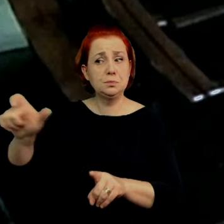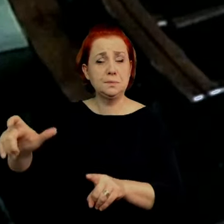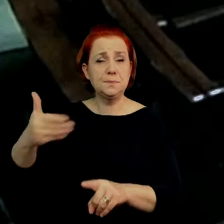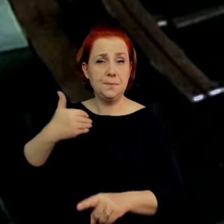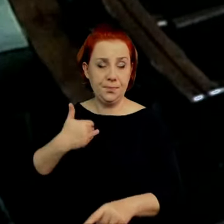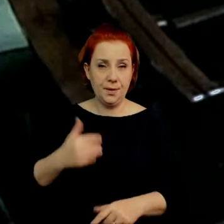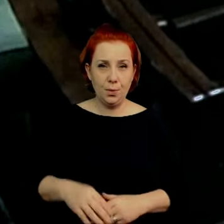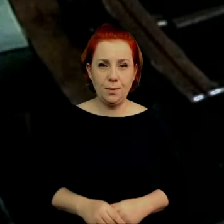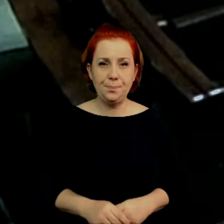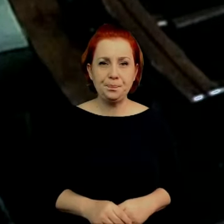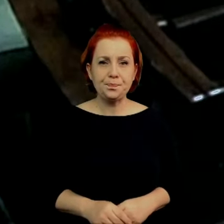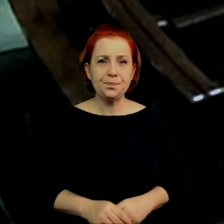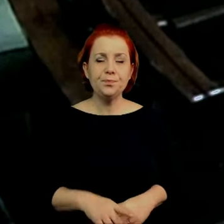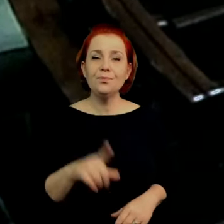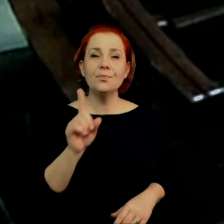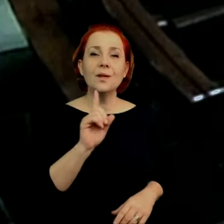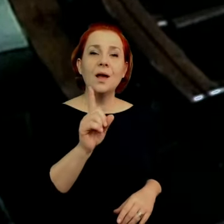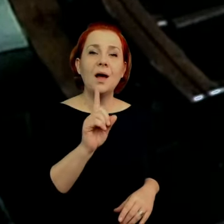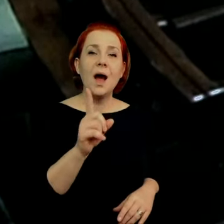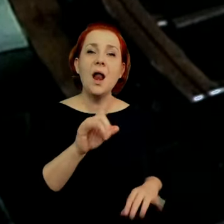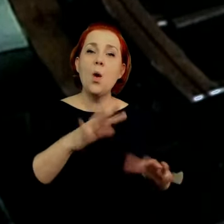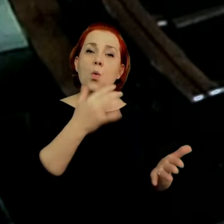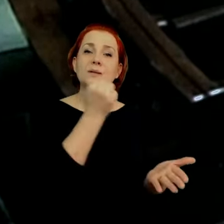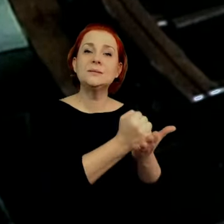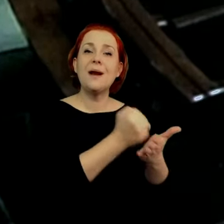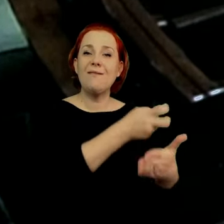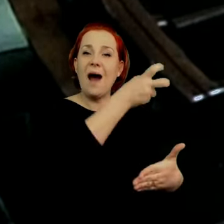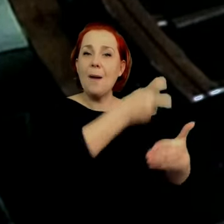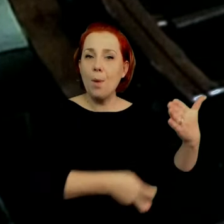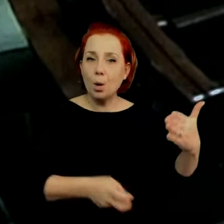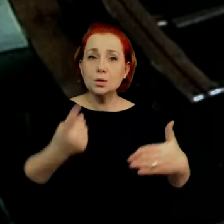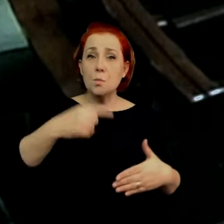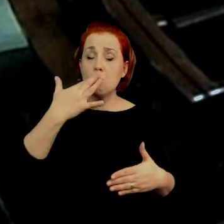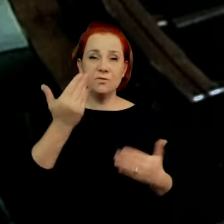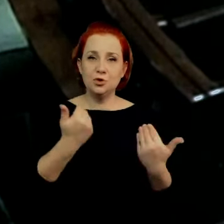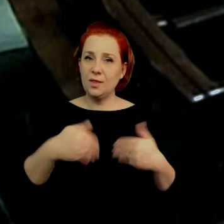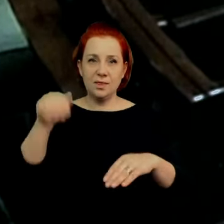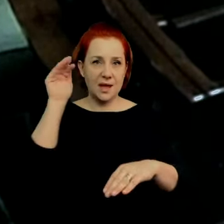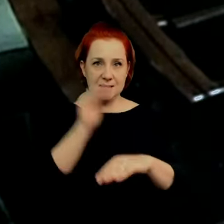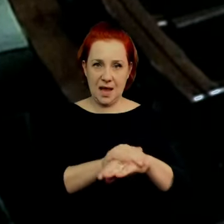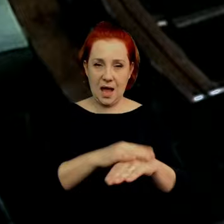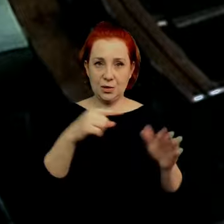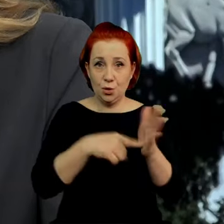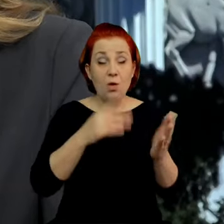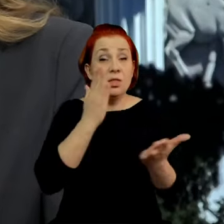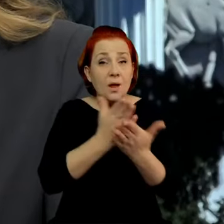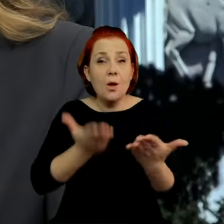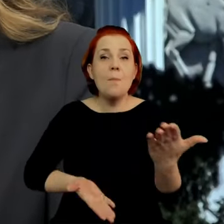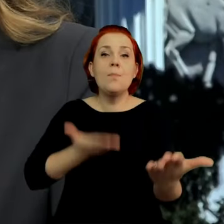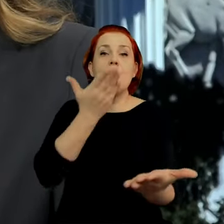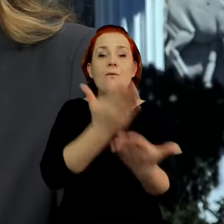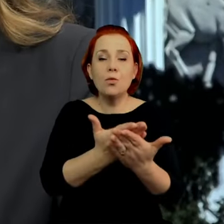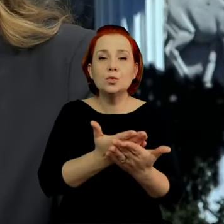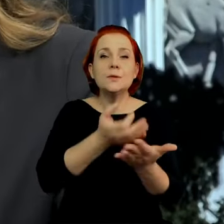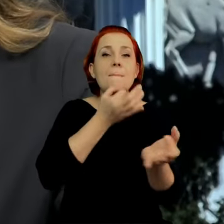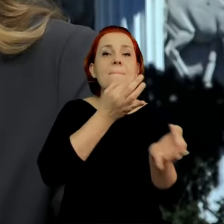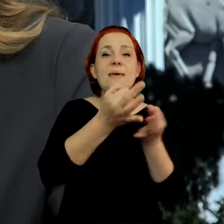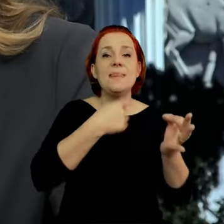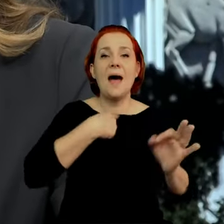Natomiast... No a nie, ale jeśli chodzi o aborcję, to mówiliście, że nie zgadzacie się na liberalizację, tylko proponujecie referendum. Absolutnie nie. nie mieliśmy